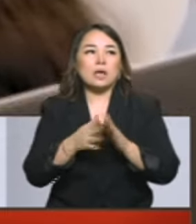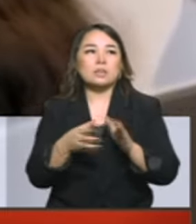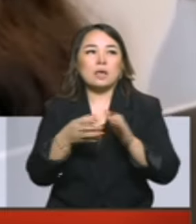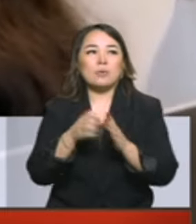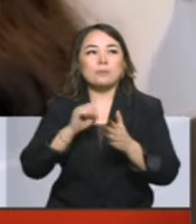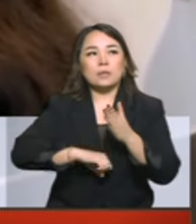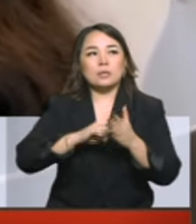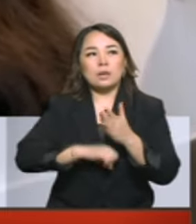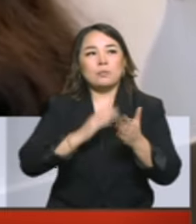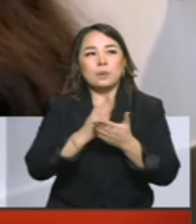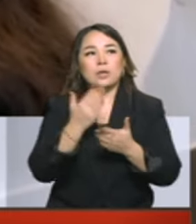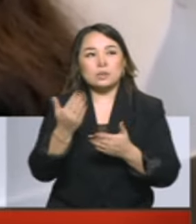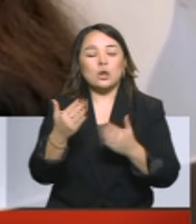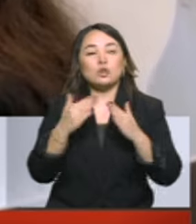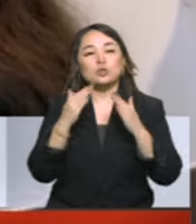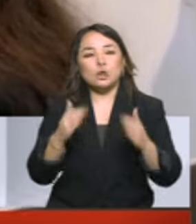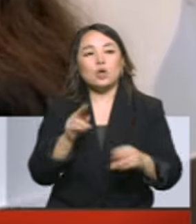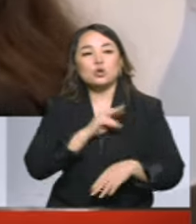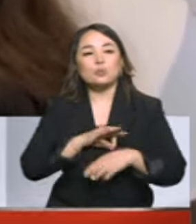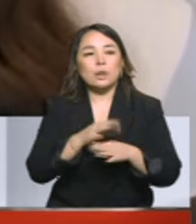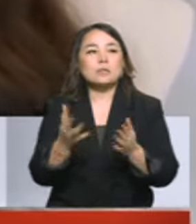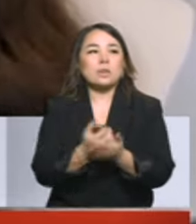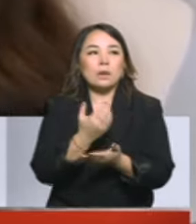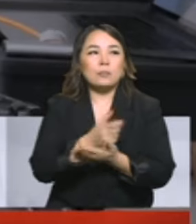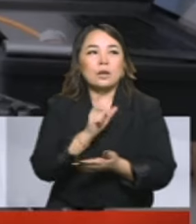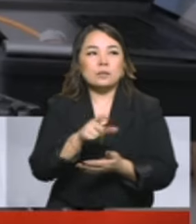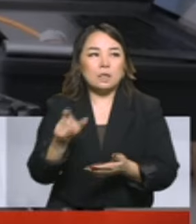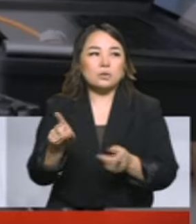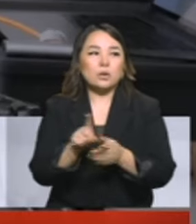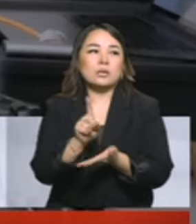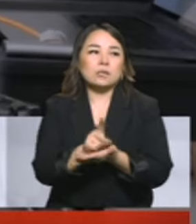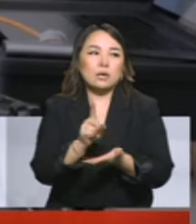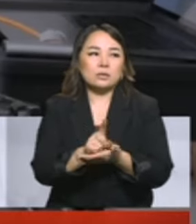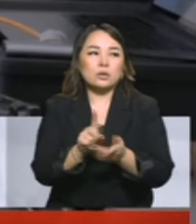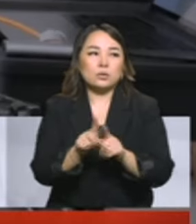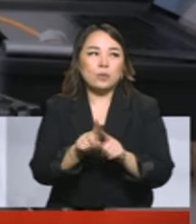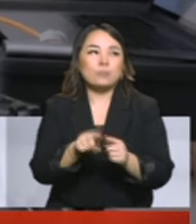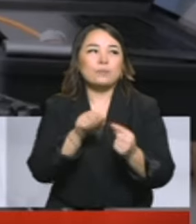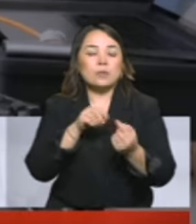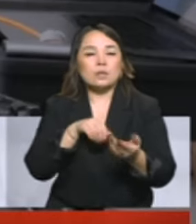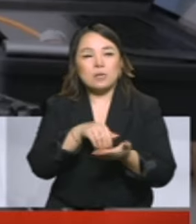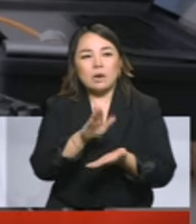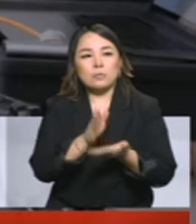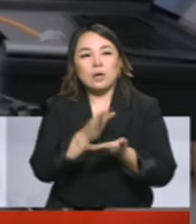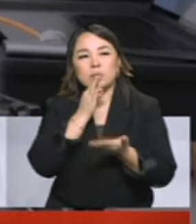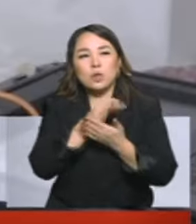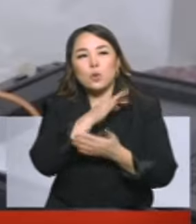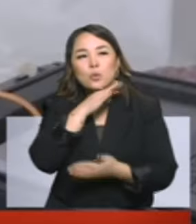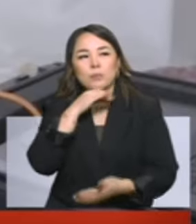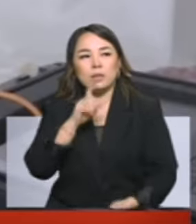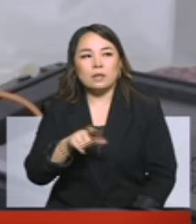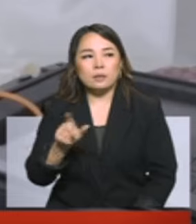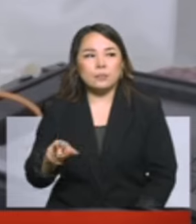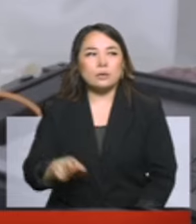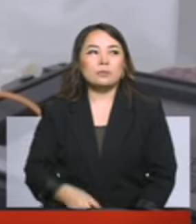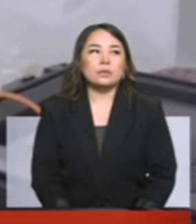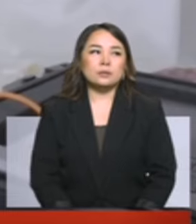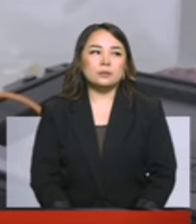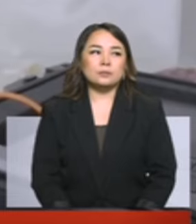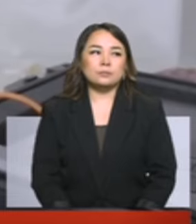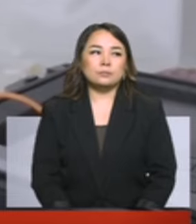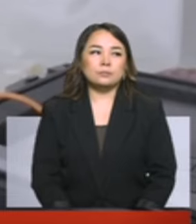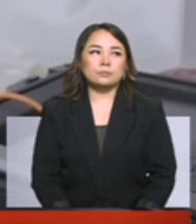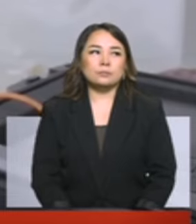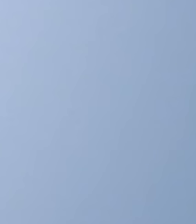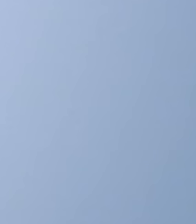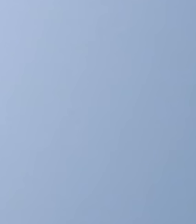себеп. Соңғы уақытта үйден жұмыс істеп табыс табатындар, бірақ салықтан жалтаратындар көбейген. Марина Бекенова, Қазақстан ұлттық арнасы,